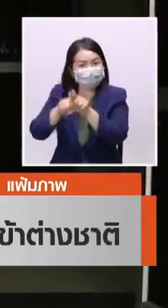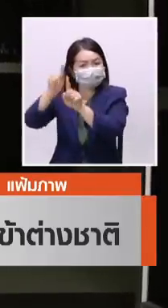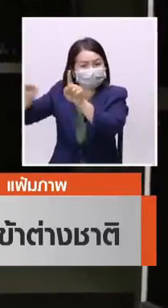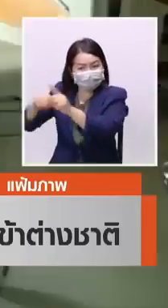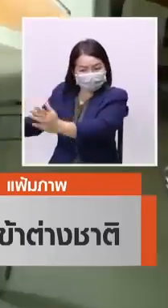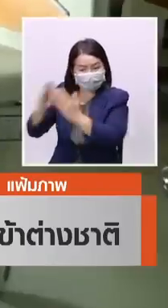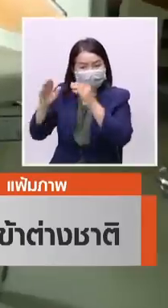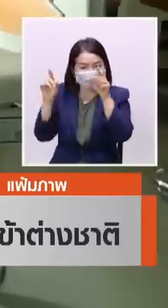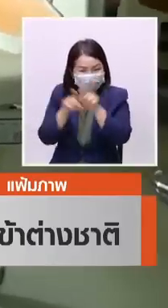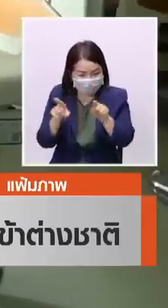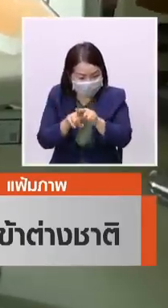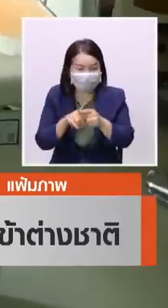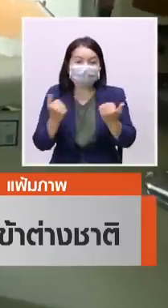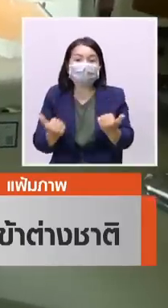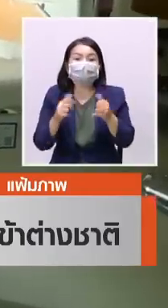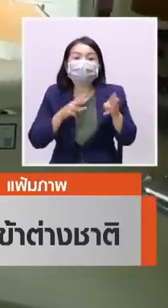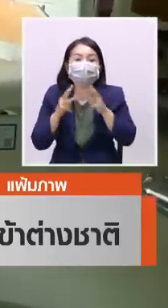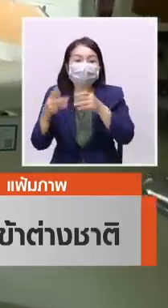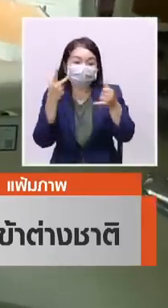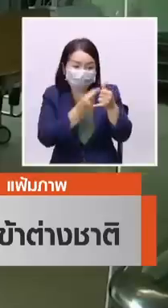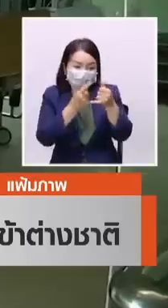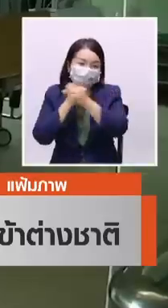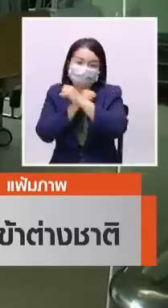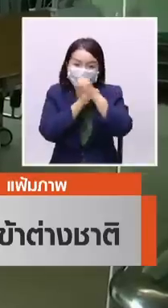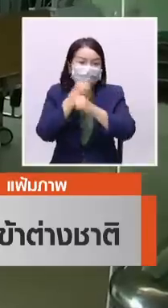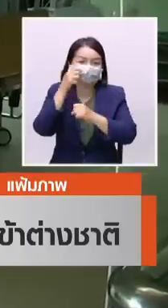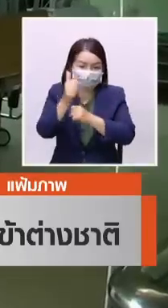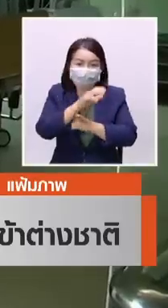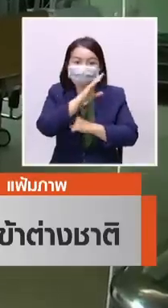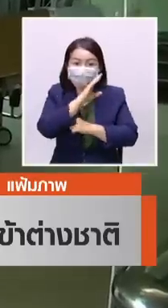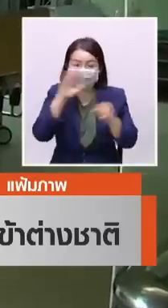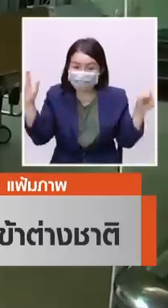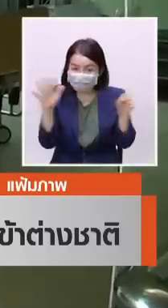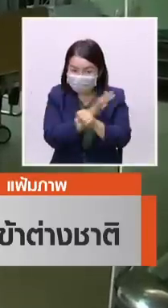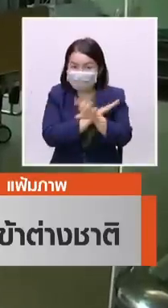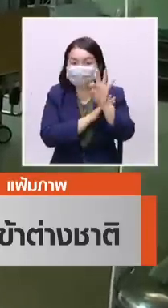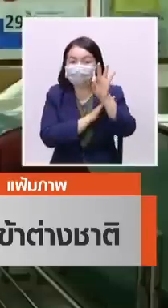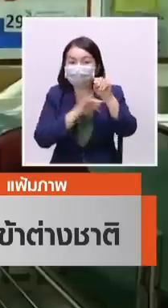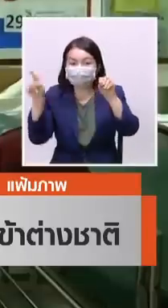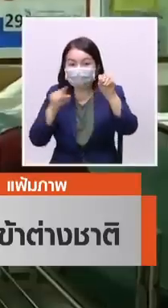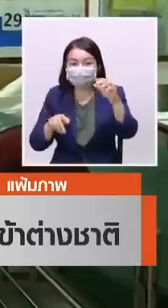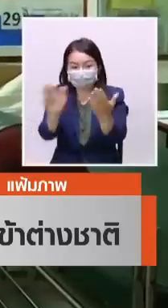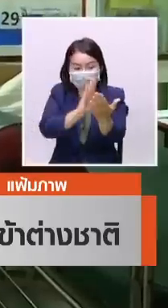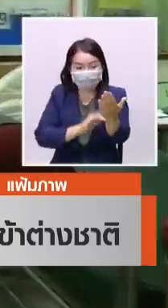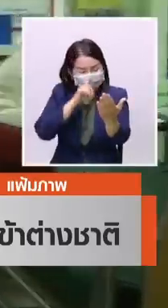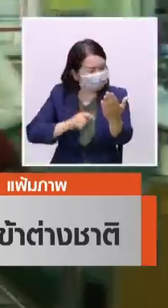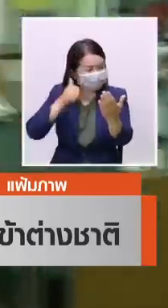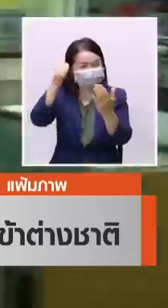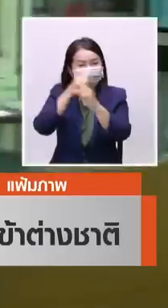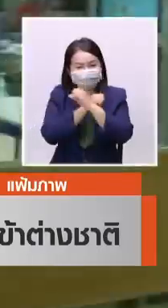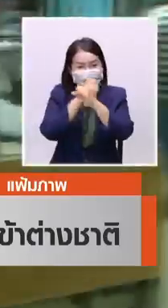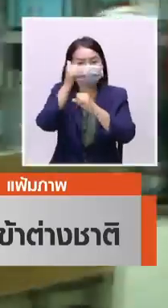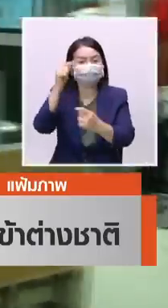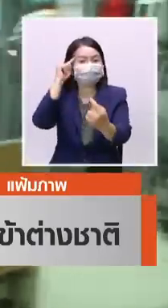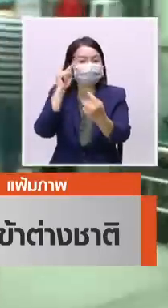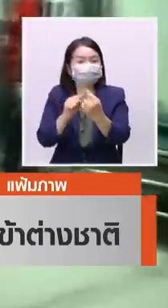ก็จะช่วยให้มีเวลาในการฉีดวัคซีนครอบคลุมได้หากครอบคลุม 90%จะดีที่สุดเลยนะคะตอนนี้เราตั้ง